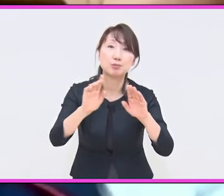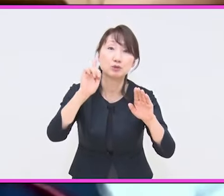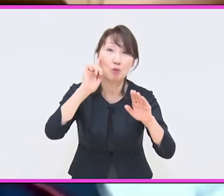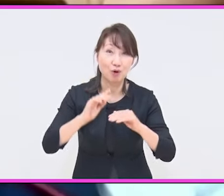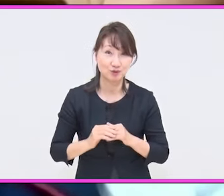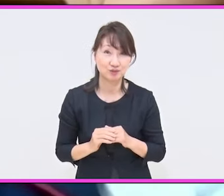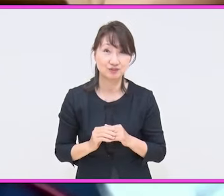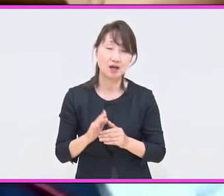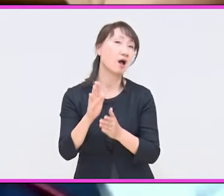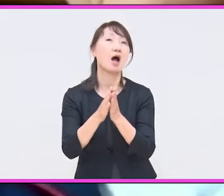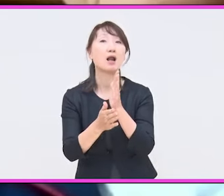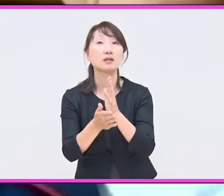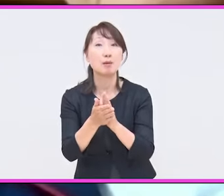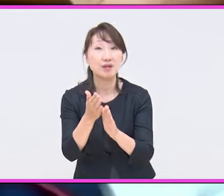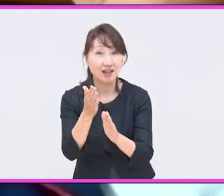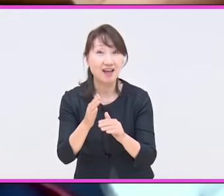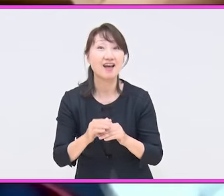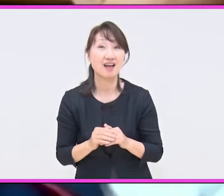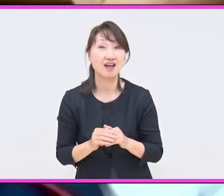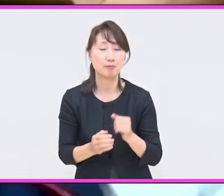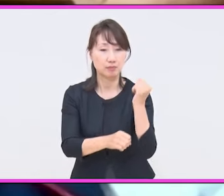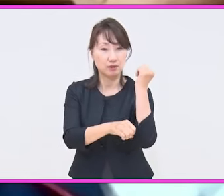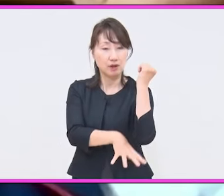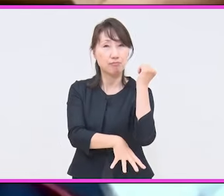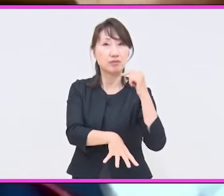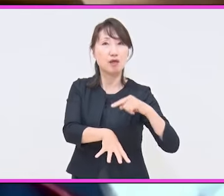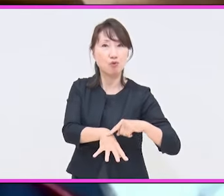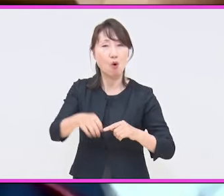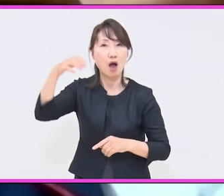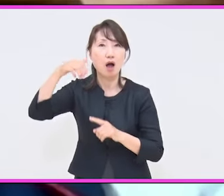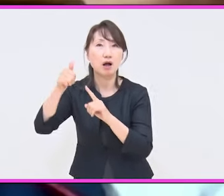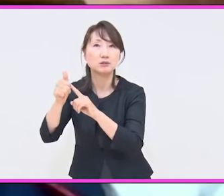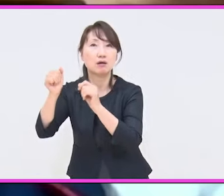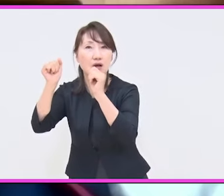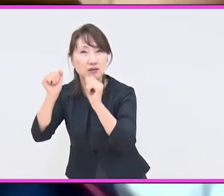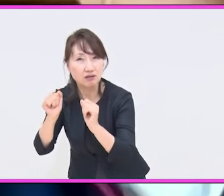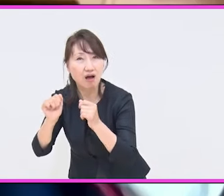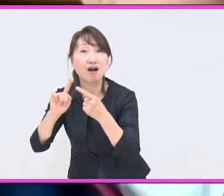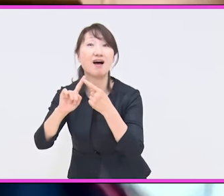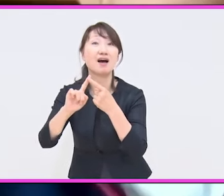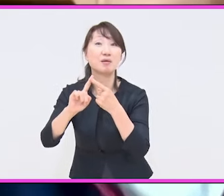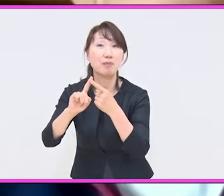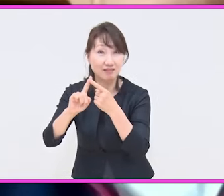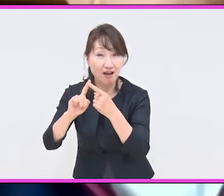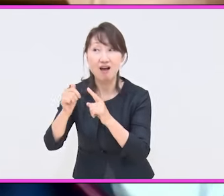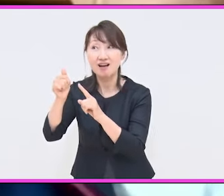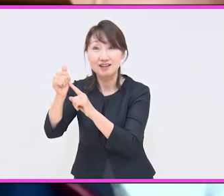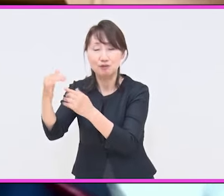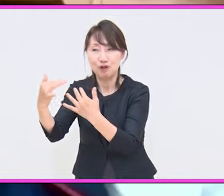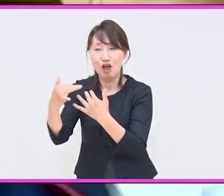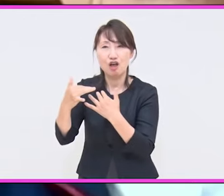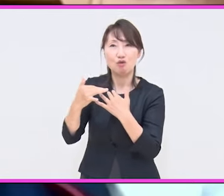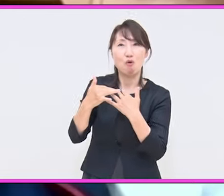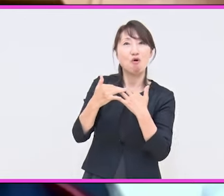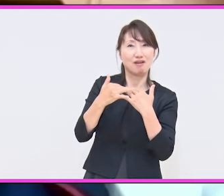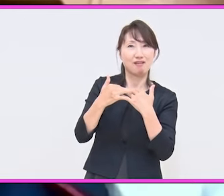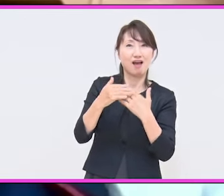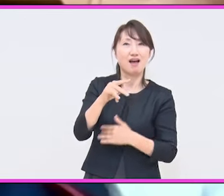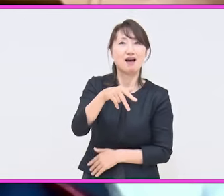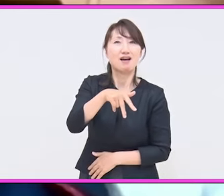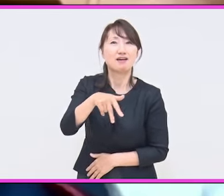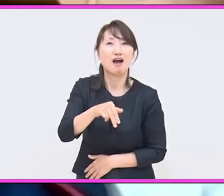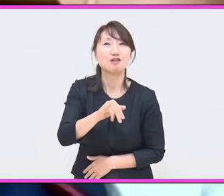ども、改めてその原点となった博士の存在や、その博士に心を動かされたカズさんの存在があ